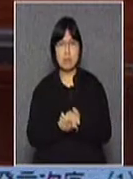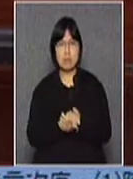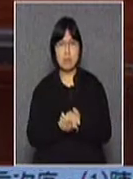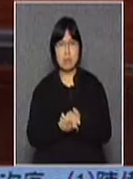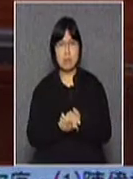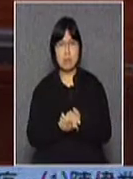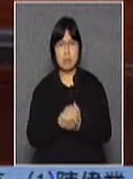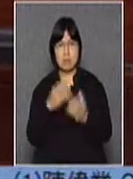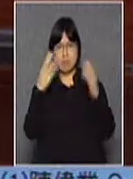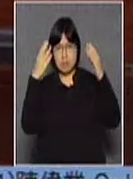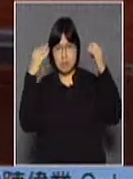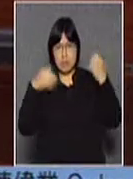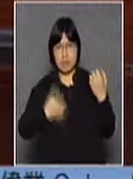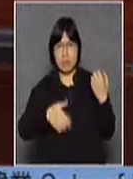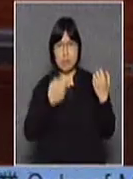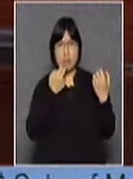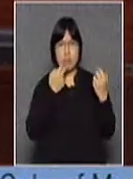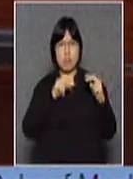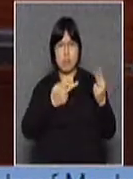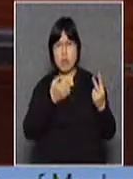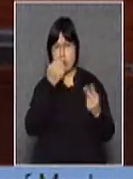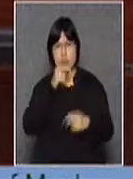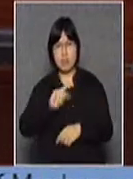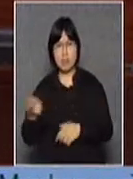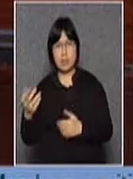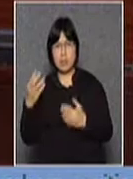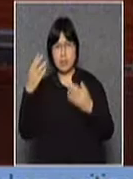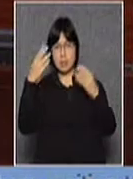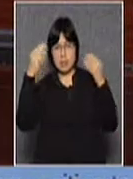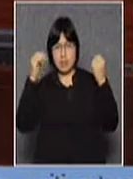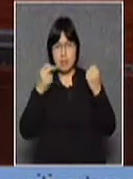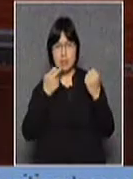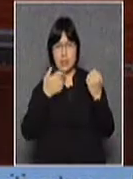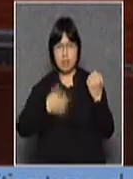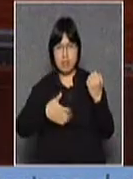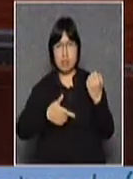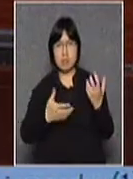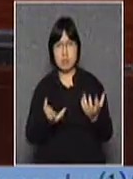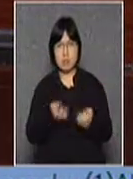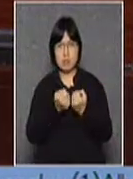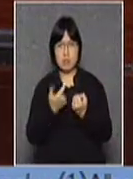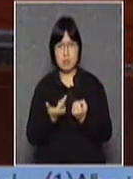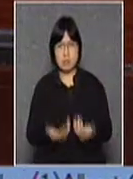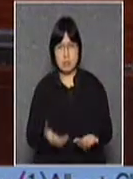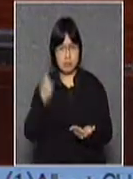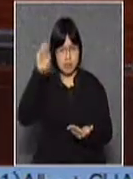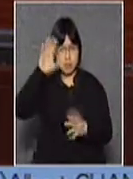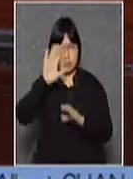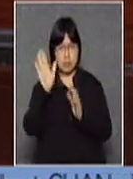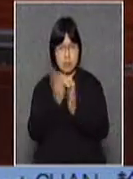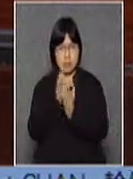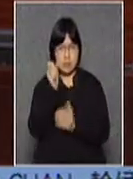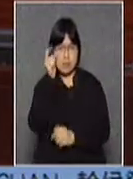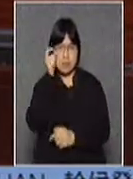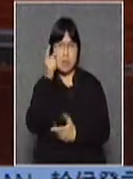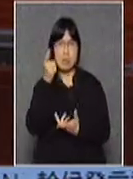那個發展，就將香港墨西哥化。即如果接受今日這個動議整個的精神原則和方